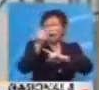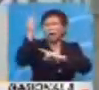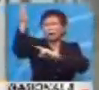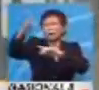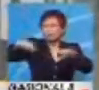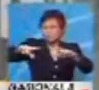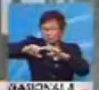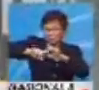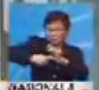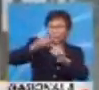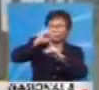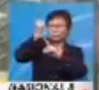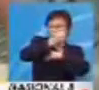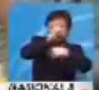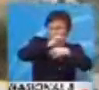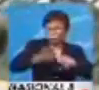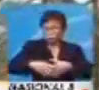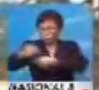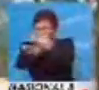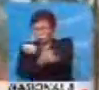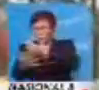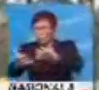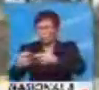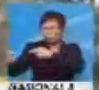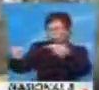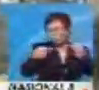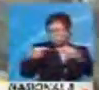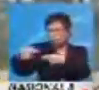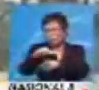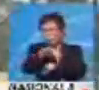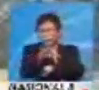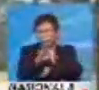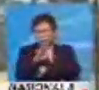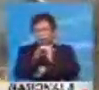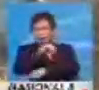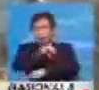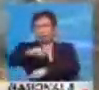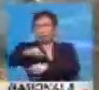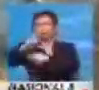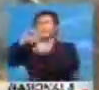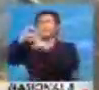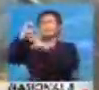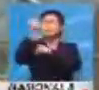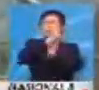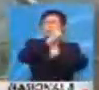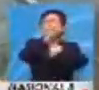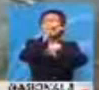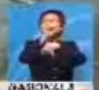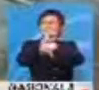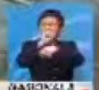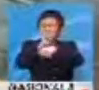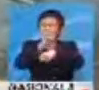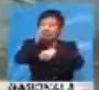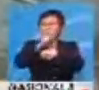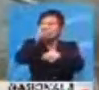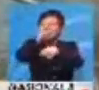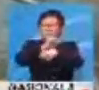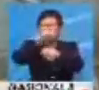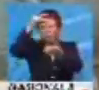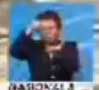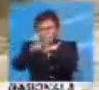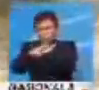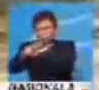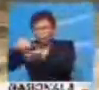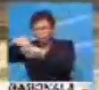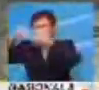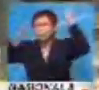bakal dilaksanakan termasuk persatuan pekerjaan asing yang ingin bertanding untuk dipilih sebagai anggota persatuan sekerja wajib bekerja secara sah